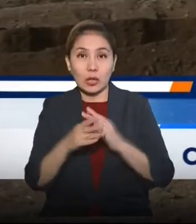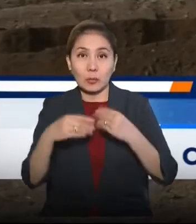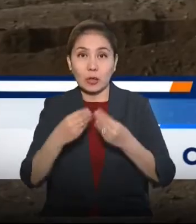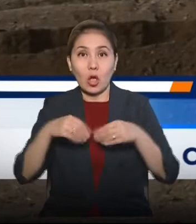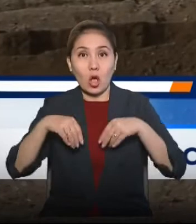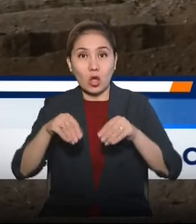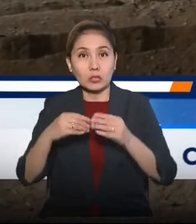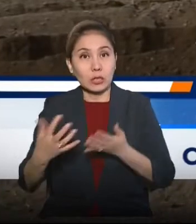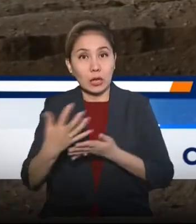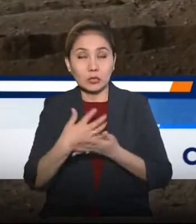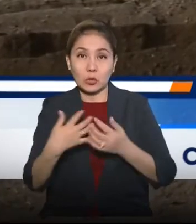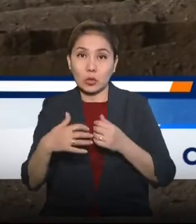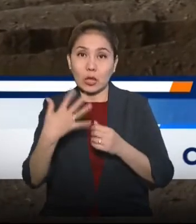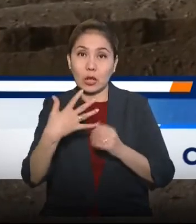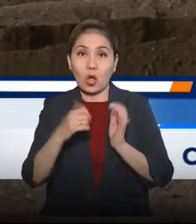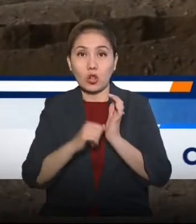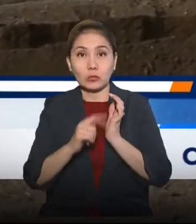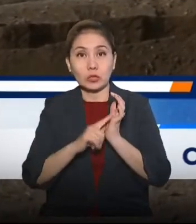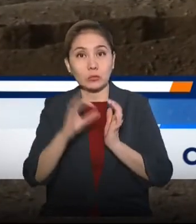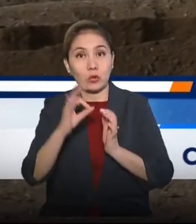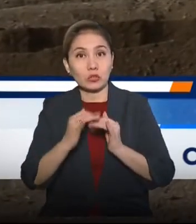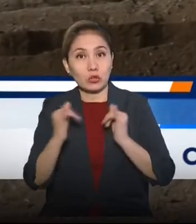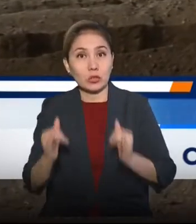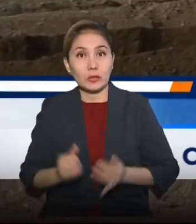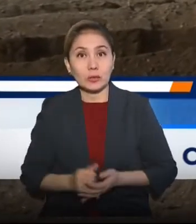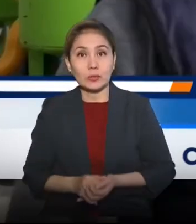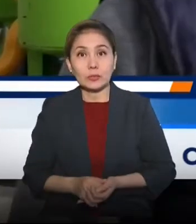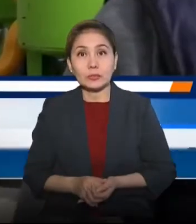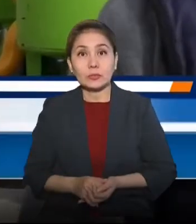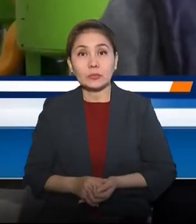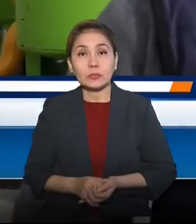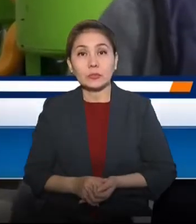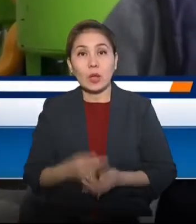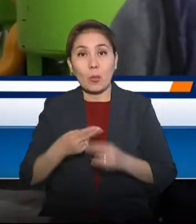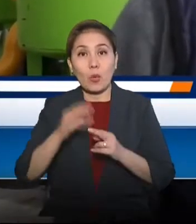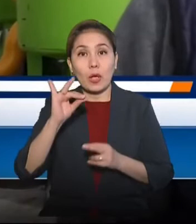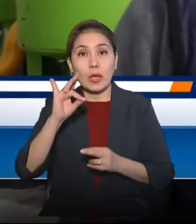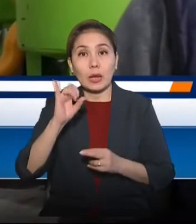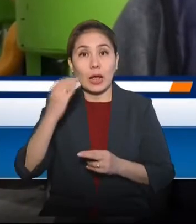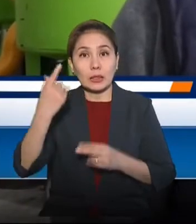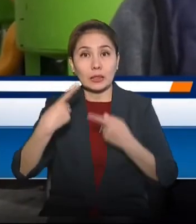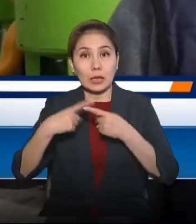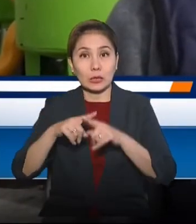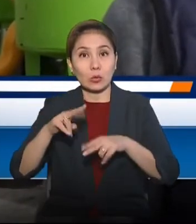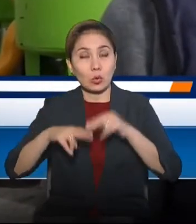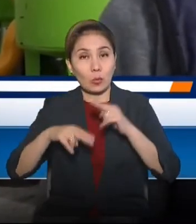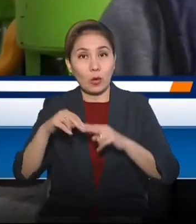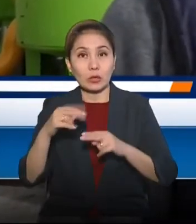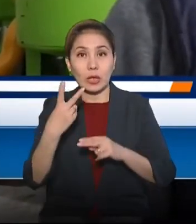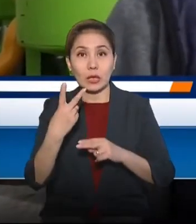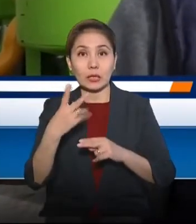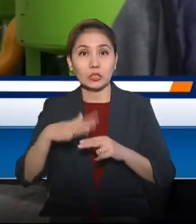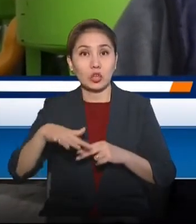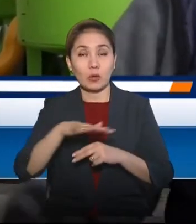Hosildorlik o'rtacha 50-70% ga ortadi. Bu yeran texnologiyasi bo'yicha qurilmoqda. Hozirgi kunda ikki